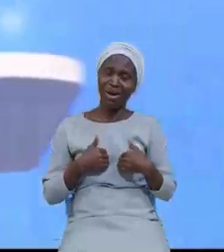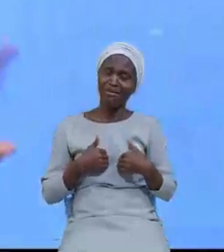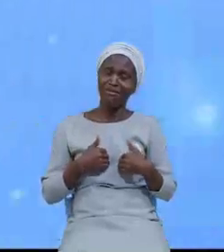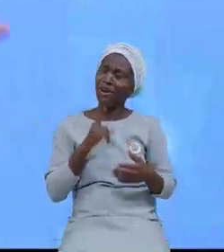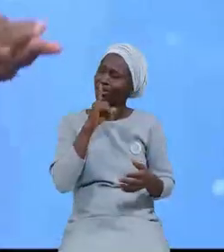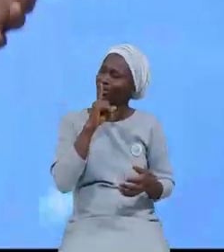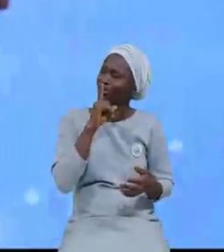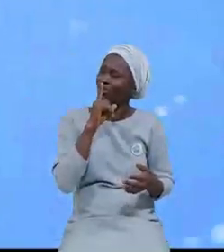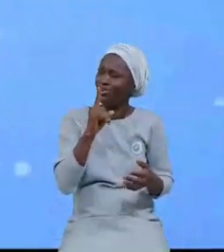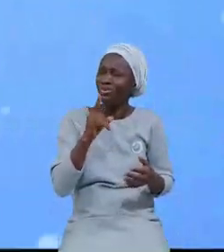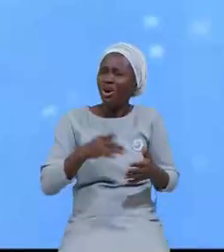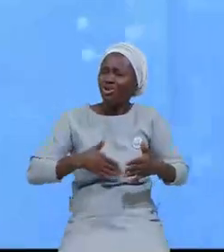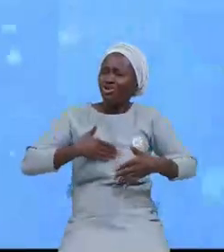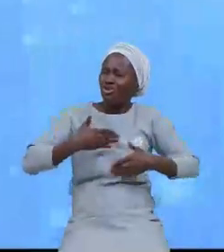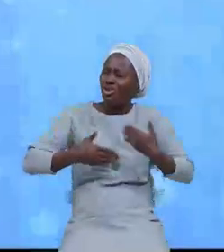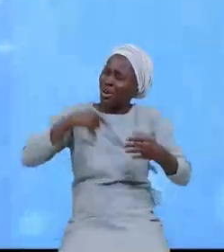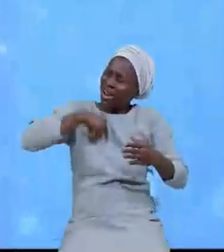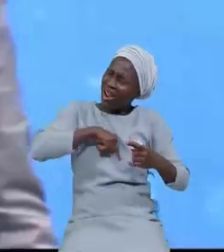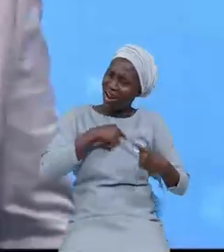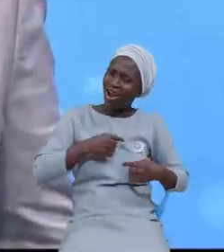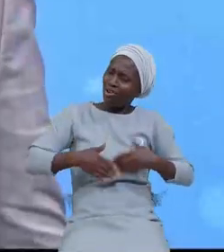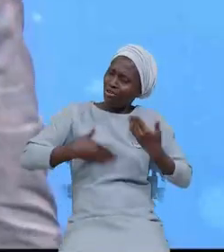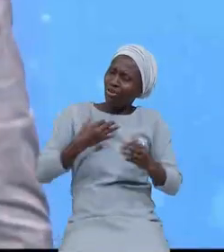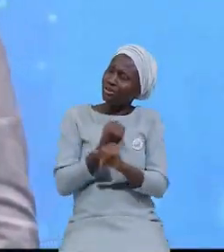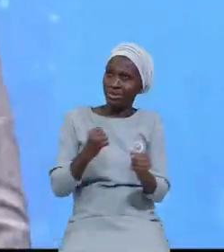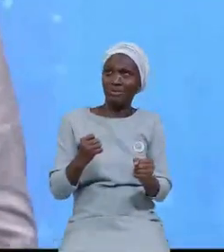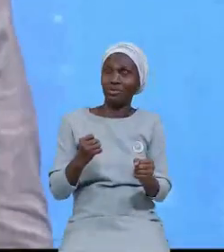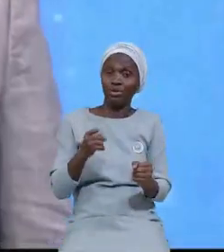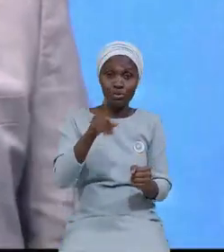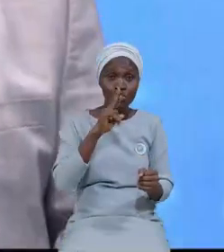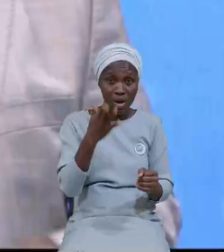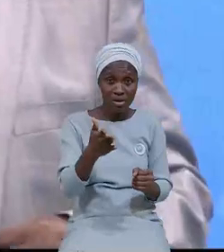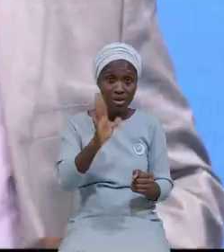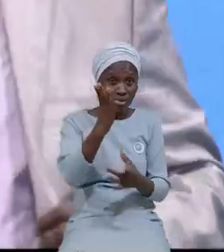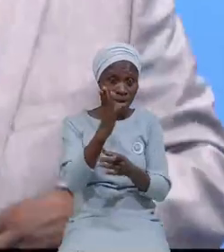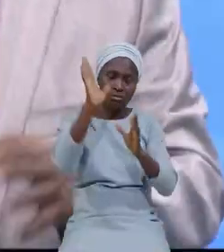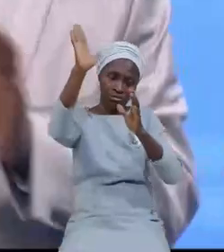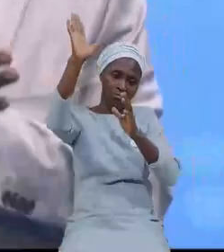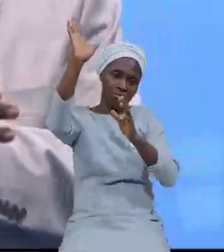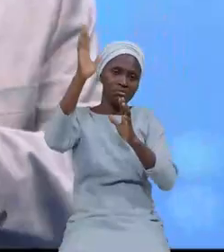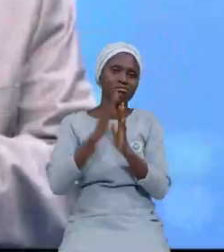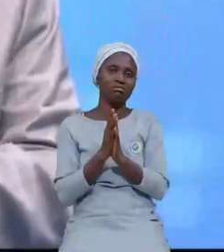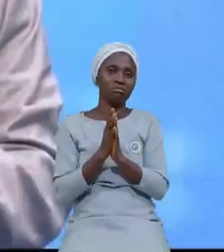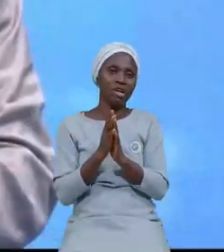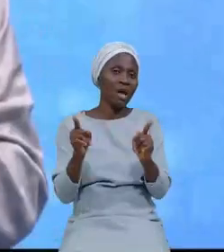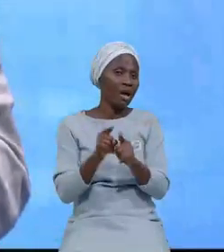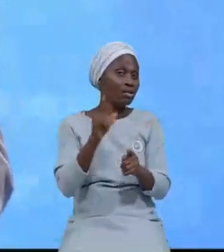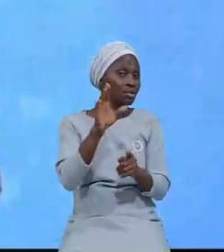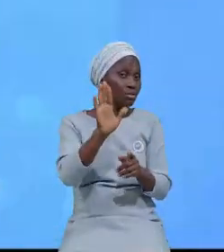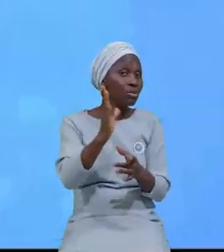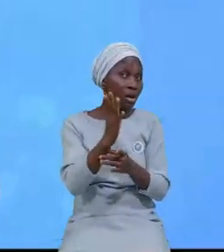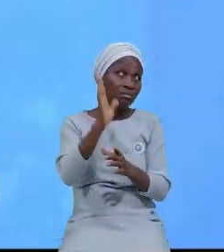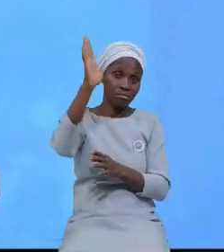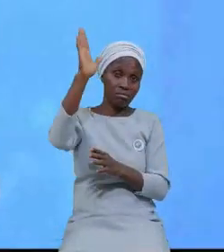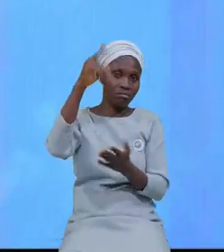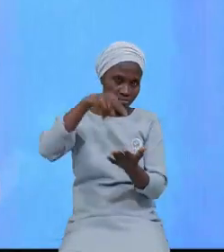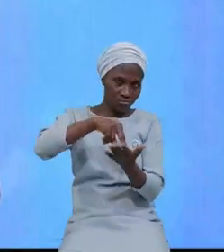avoir la vraie joie du salut ce soir n'importe où tu es lève simplement ta main si tu lèves ta main s'il te